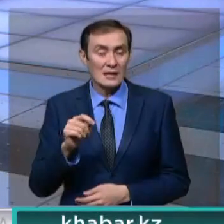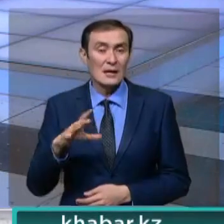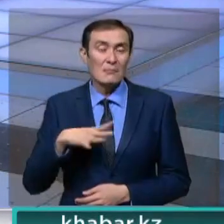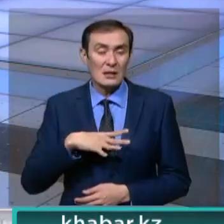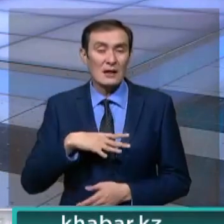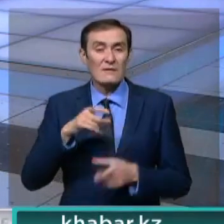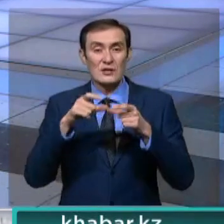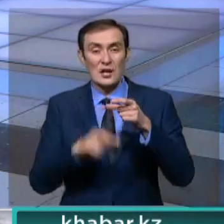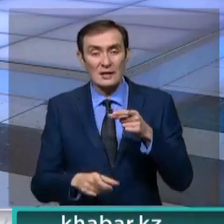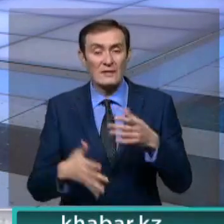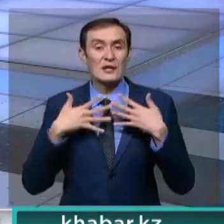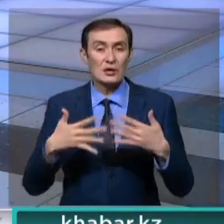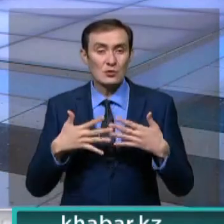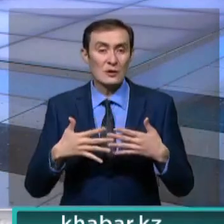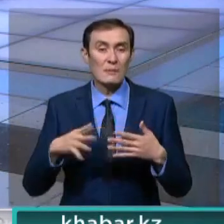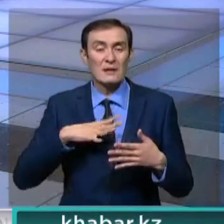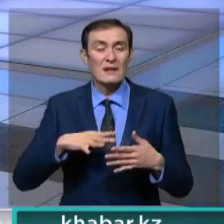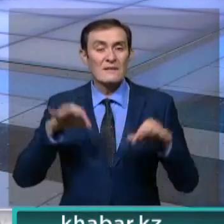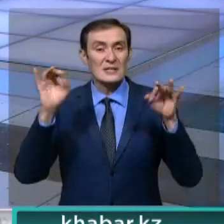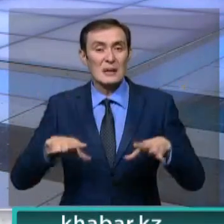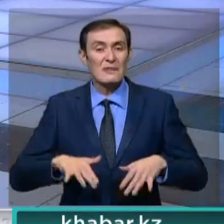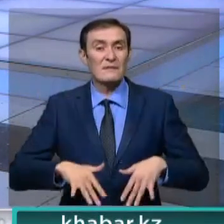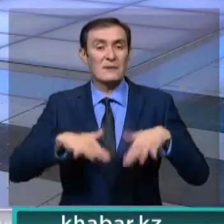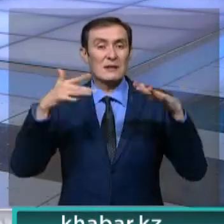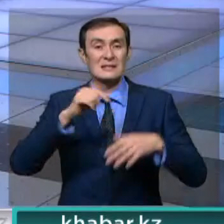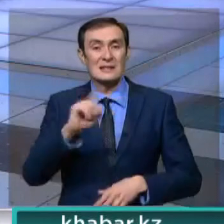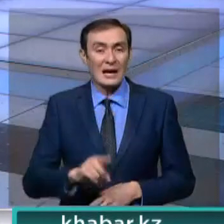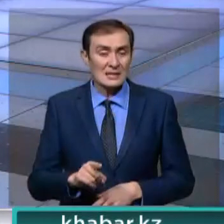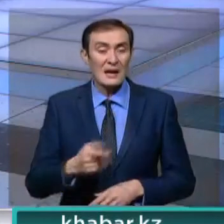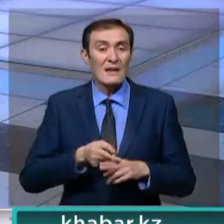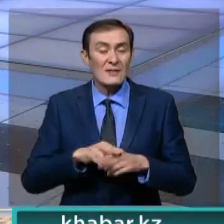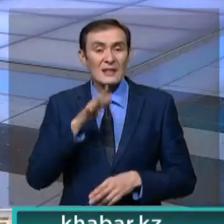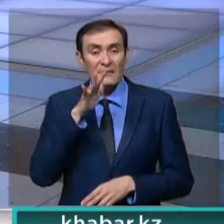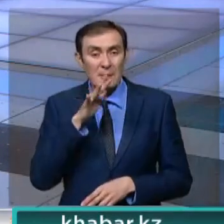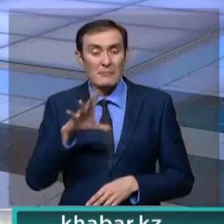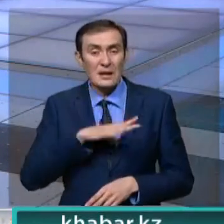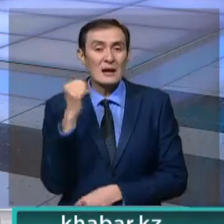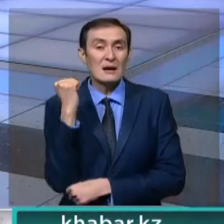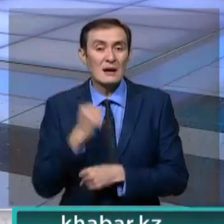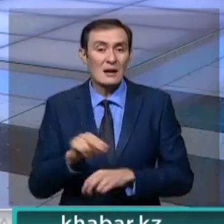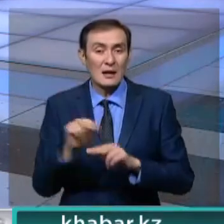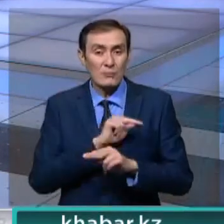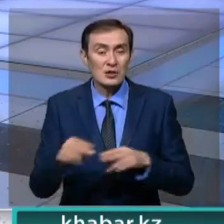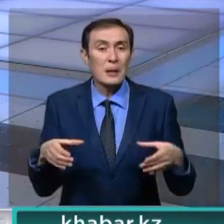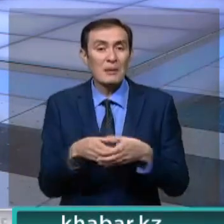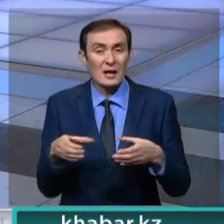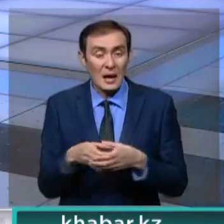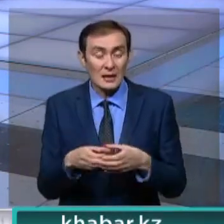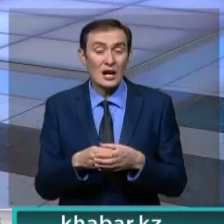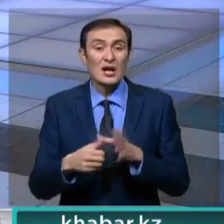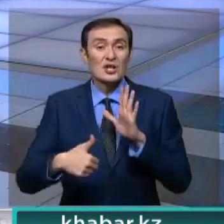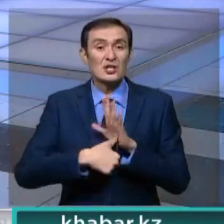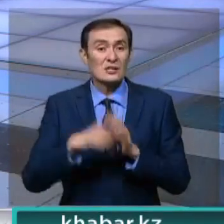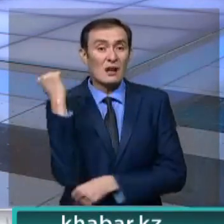Напомню, в забое вентиляционного штрека произошел внезапный выброс метана. В это время там проводила работа ремонтная бригада.